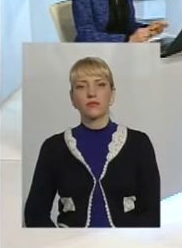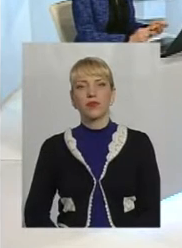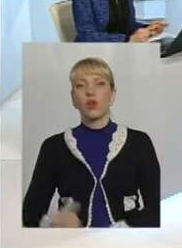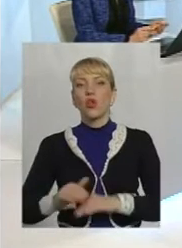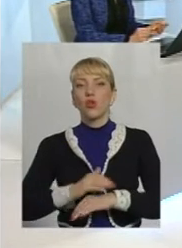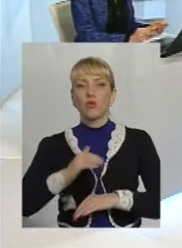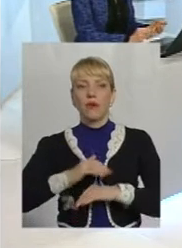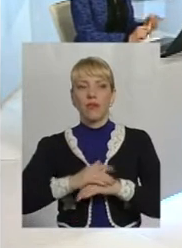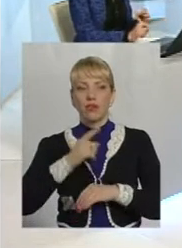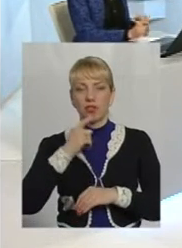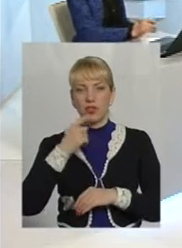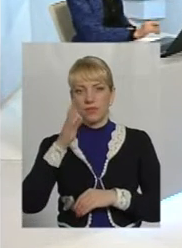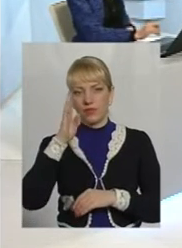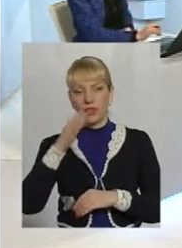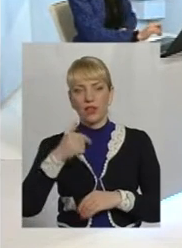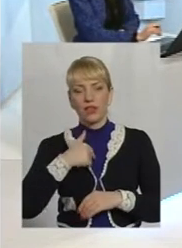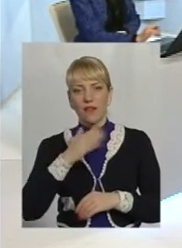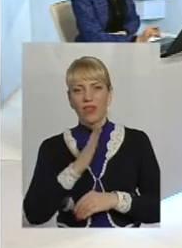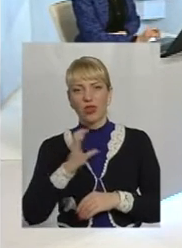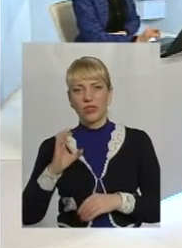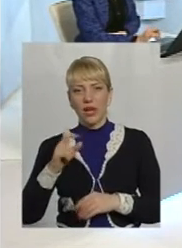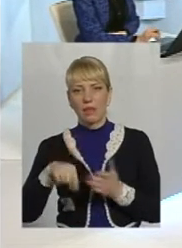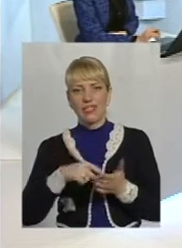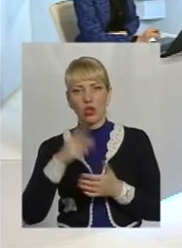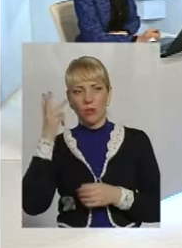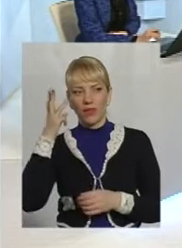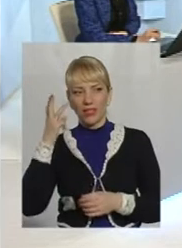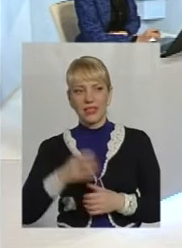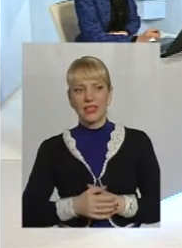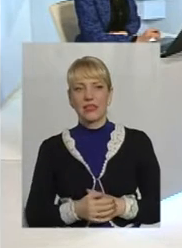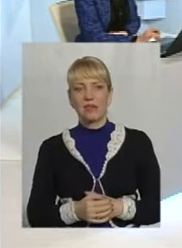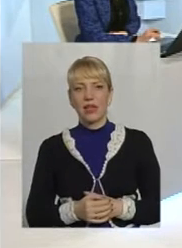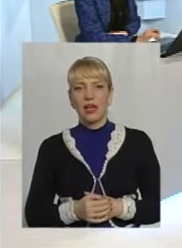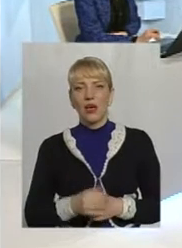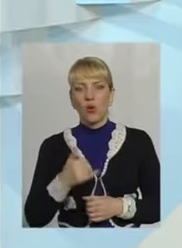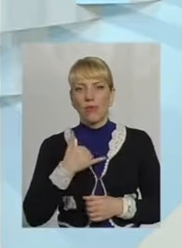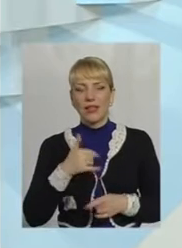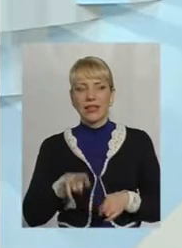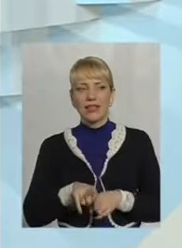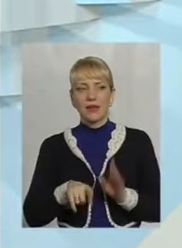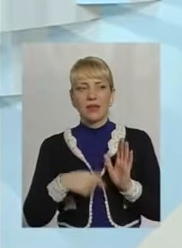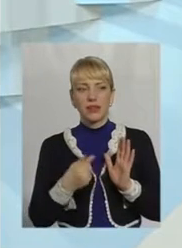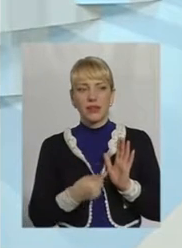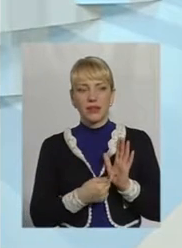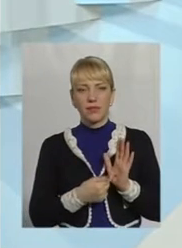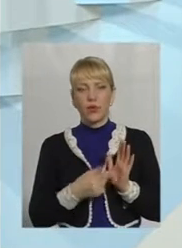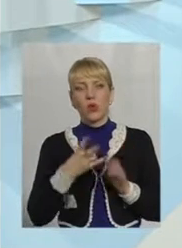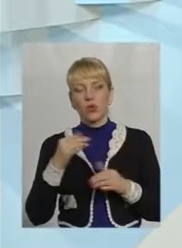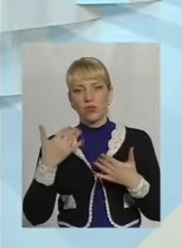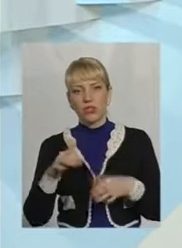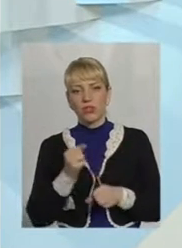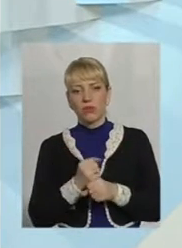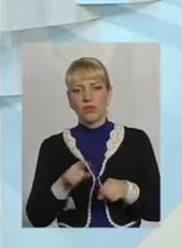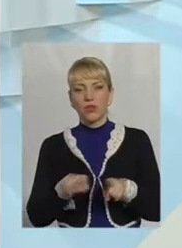Доброго вечора. Доброго вечора. Я Віктор Сергійович, місто Хмельницький. Ну, у мене таке питання. Ну, вже зробили